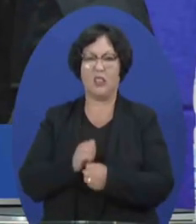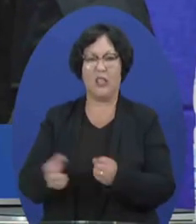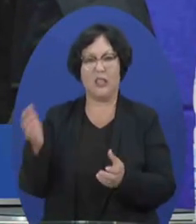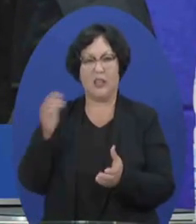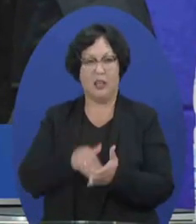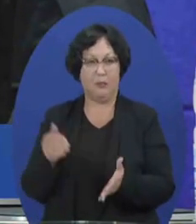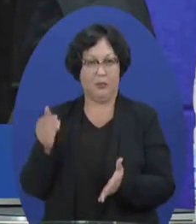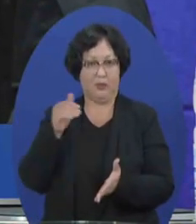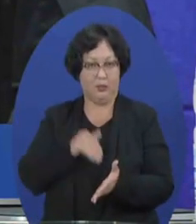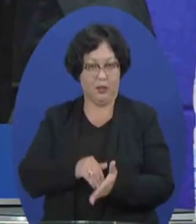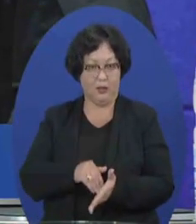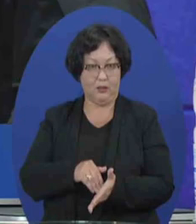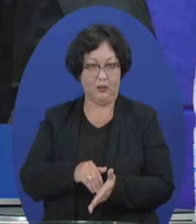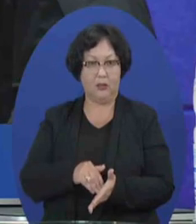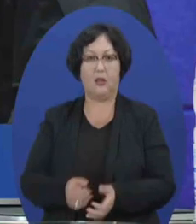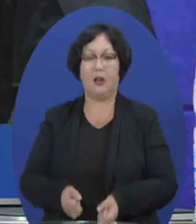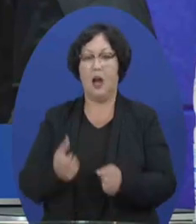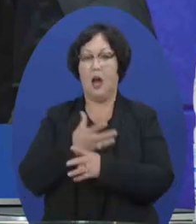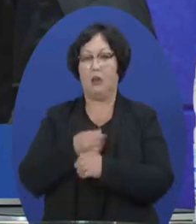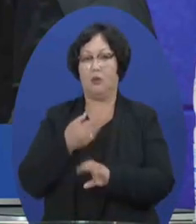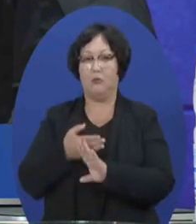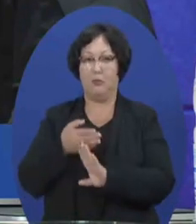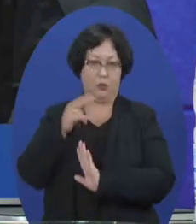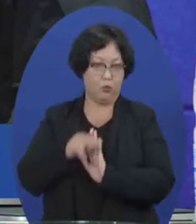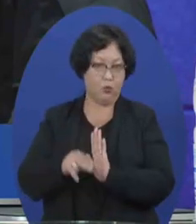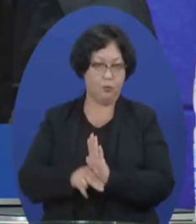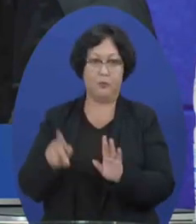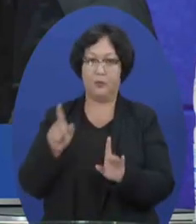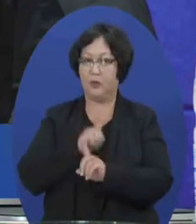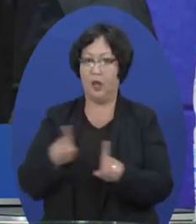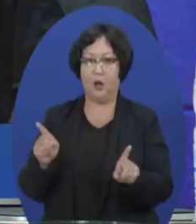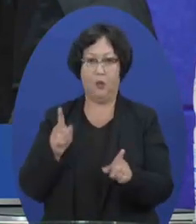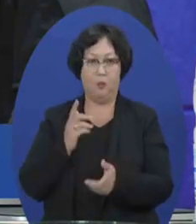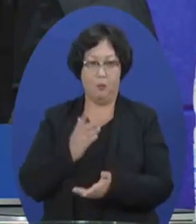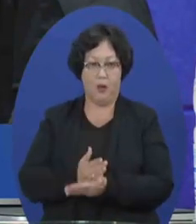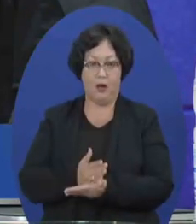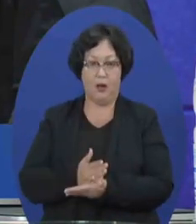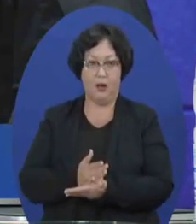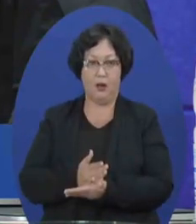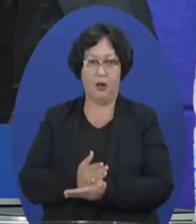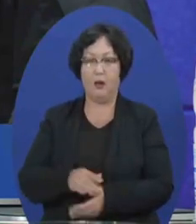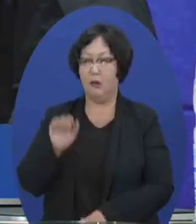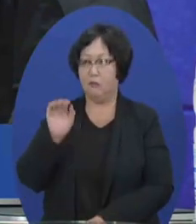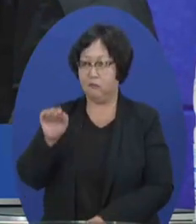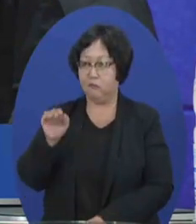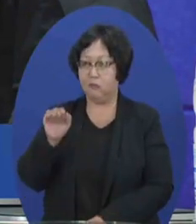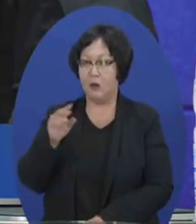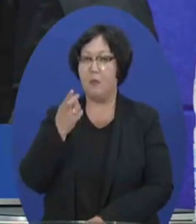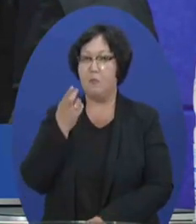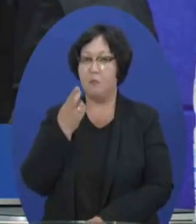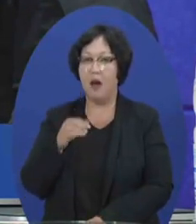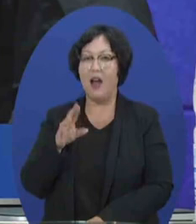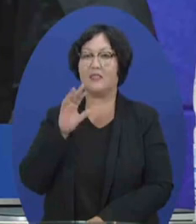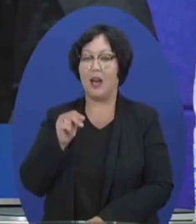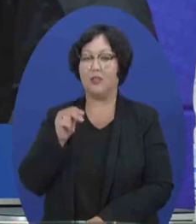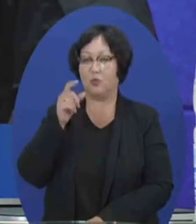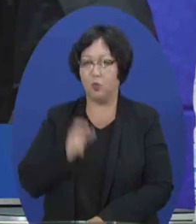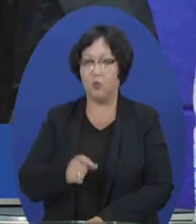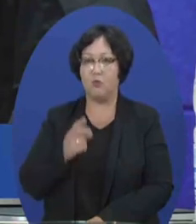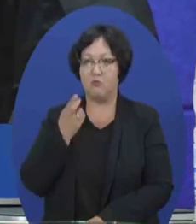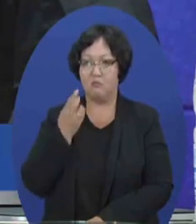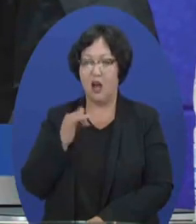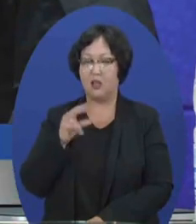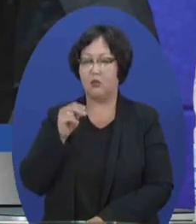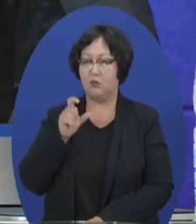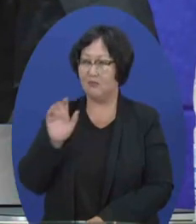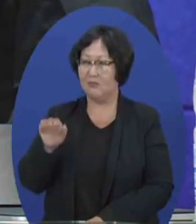давтан гаргаж байгаа, халдвар хамгааллын дэглэмээ сахиулахгүй байгаа, тавьж байгаа хууль ёсны байцагчийн шаардлагыг